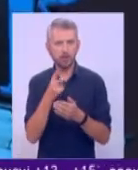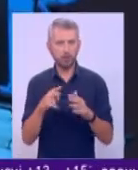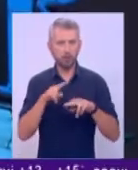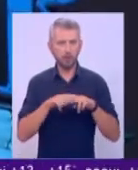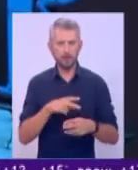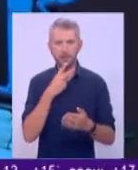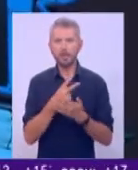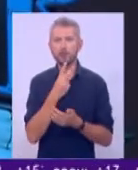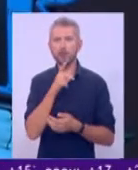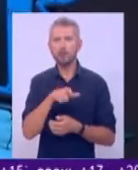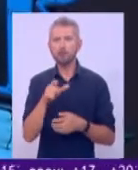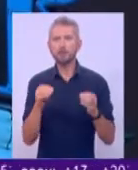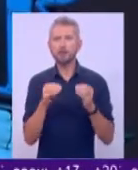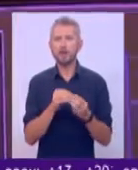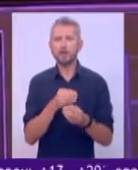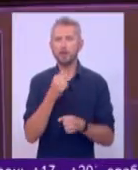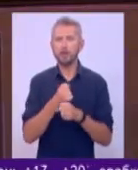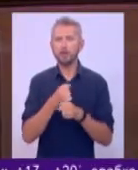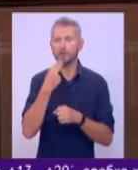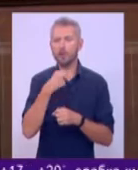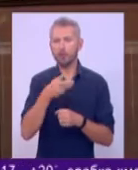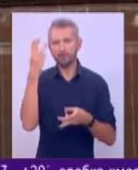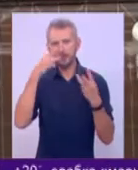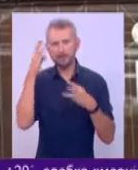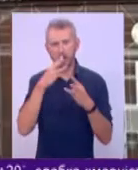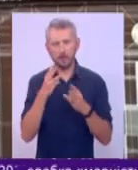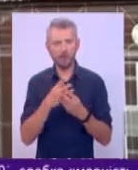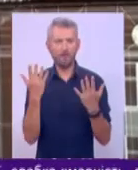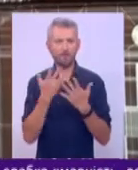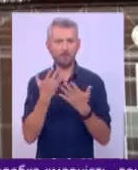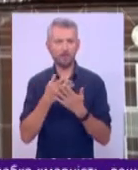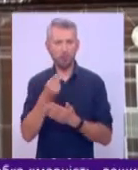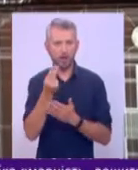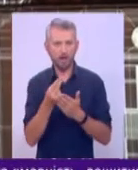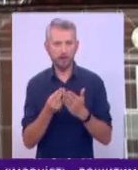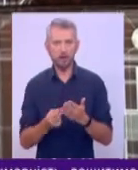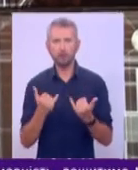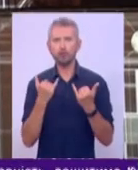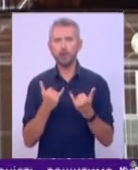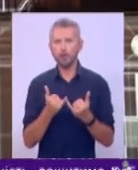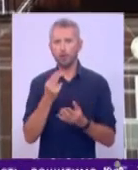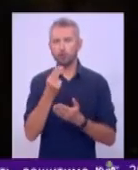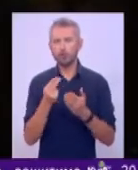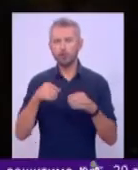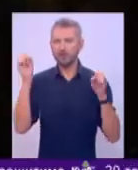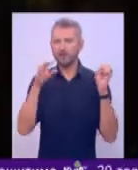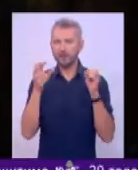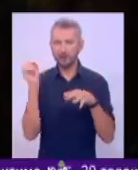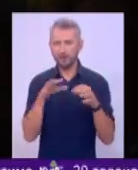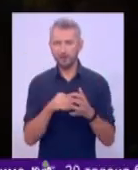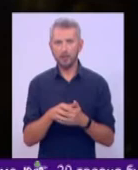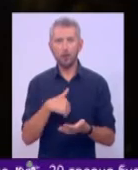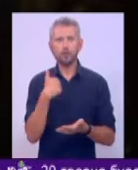столиці і представить глядачам десятки робіт кращих дизайнерів відеографіки, сучасних художників світла та віджеїв. Основний